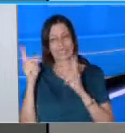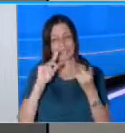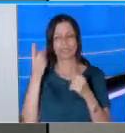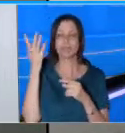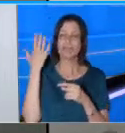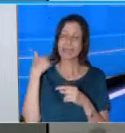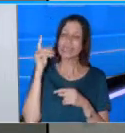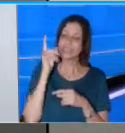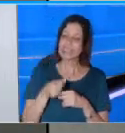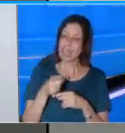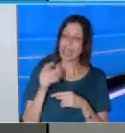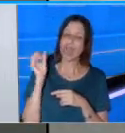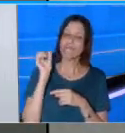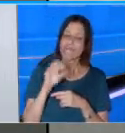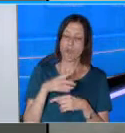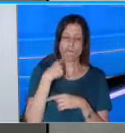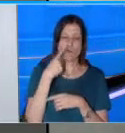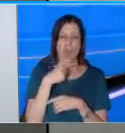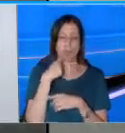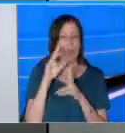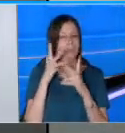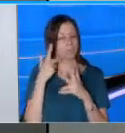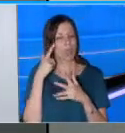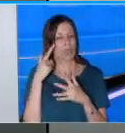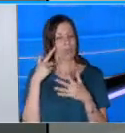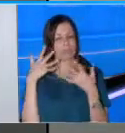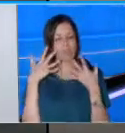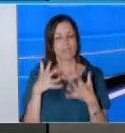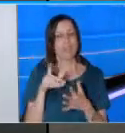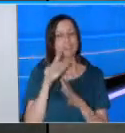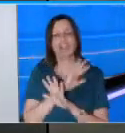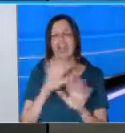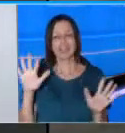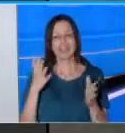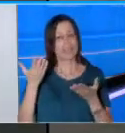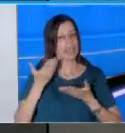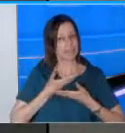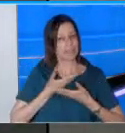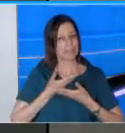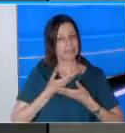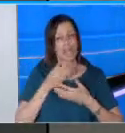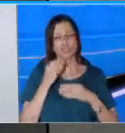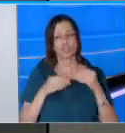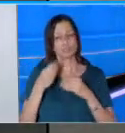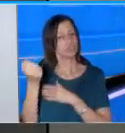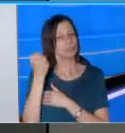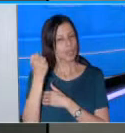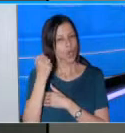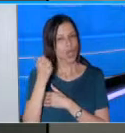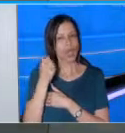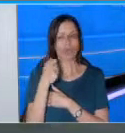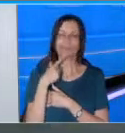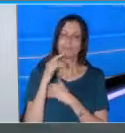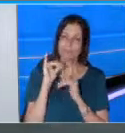צריכה להתייצב ולומר באופן תקיף שאין לגיטימציה לשימוש בכוח, שאין